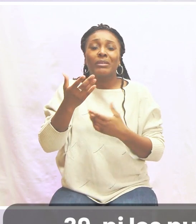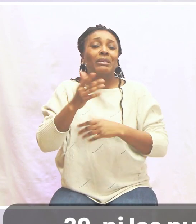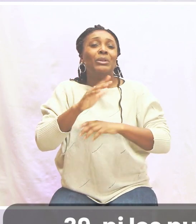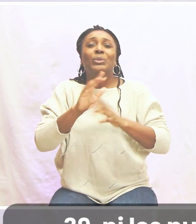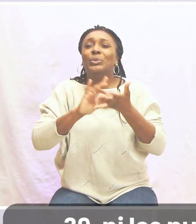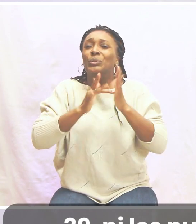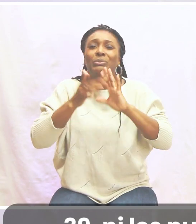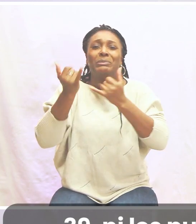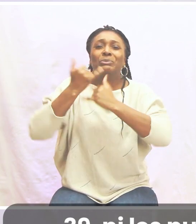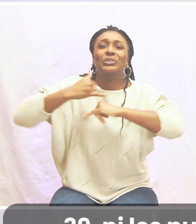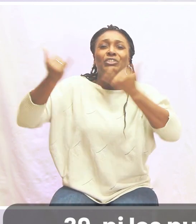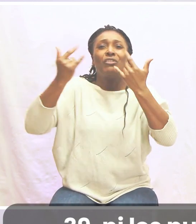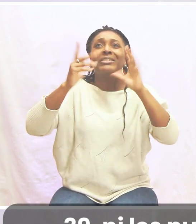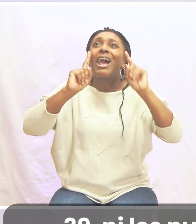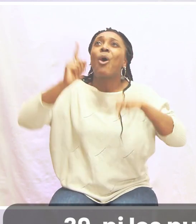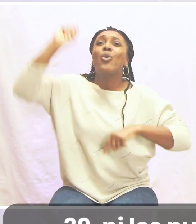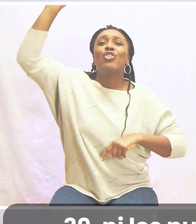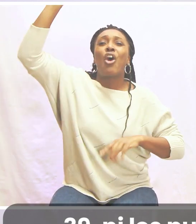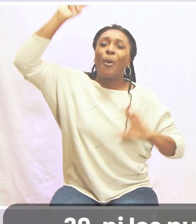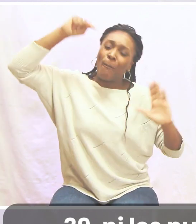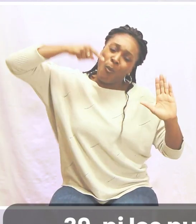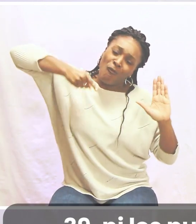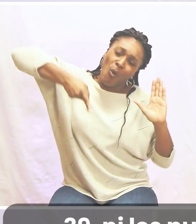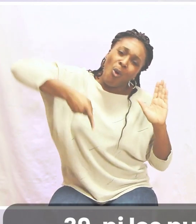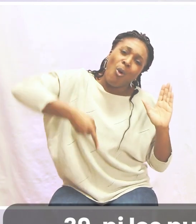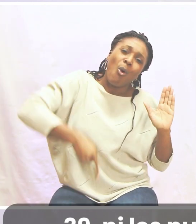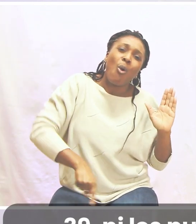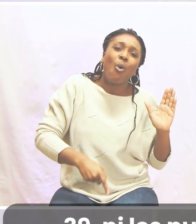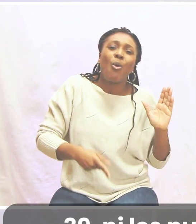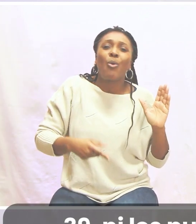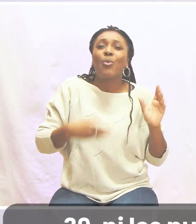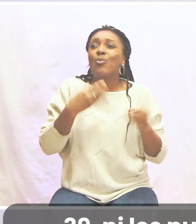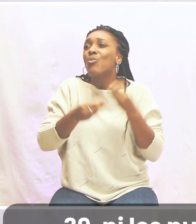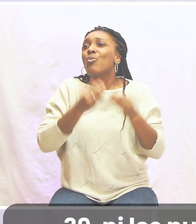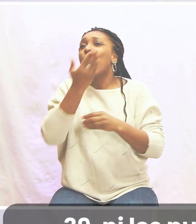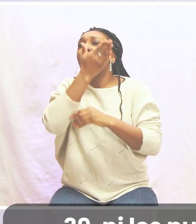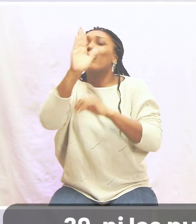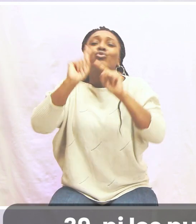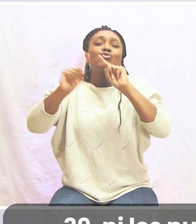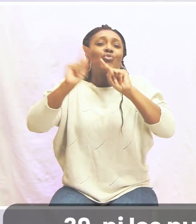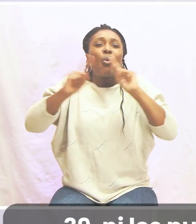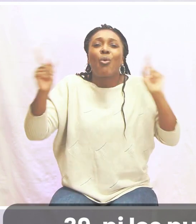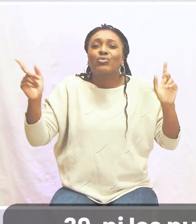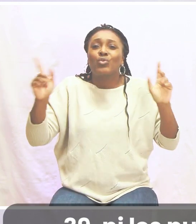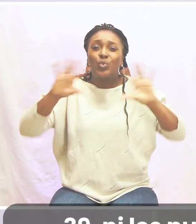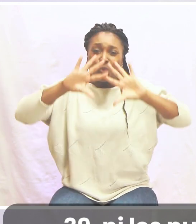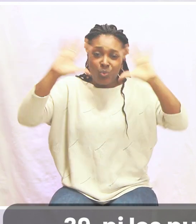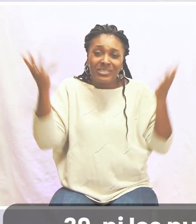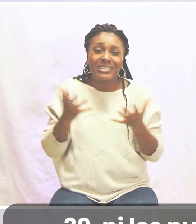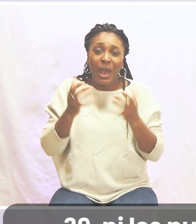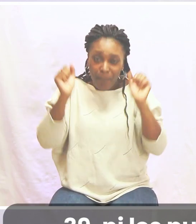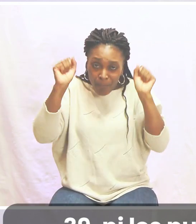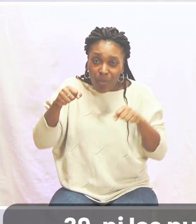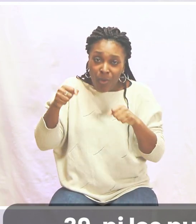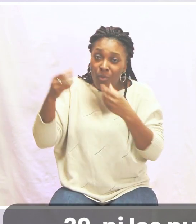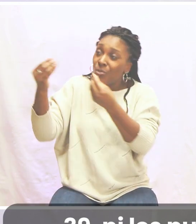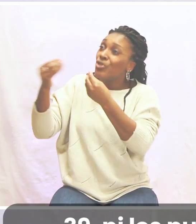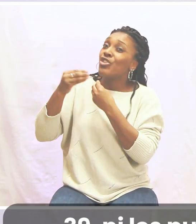la hauteur, ni la profondeur, ni aucune autre créature ne pourra nous séparer de l'amour de